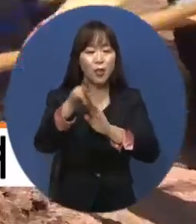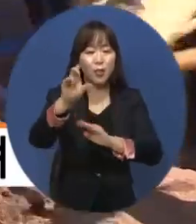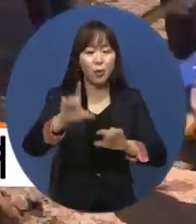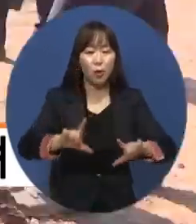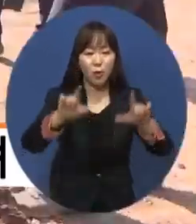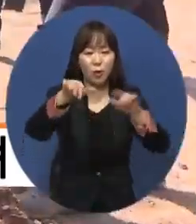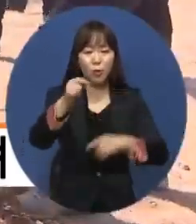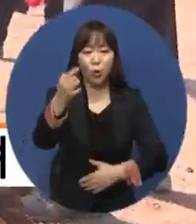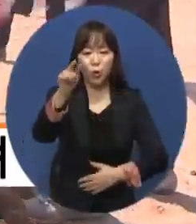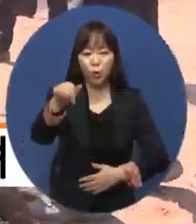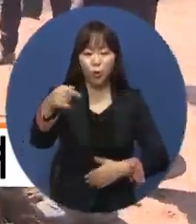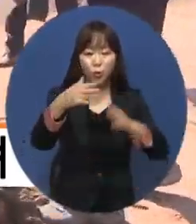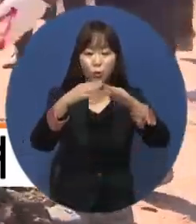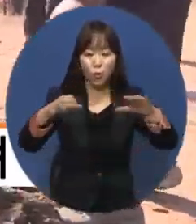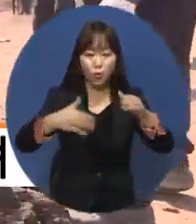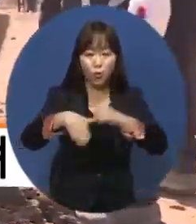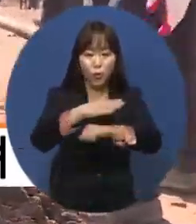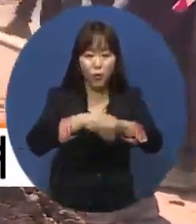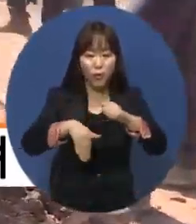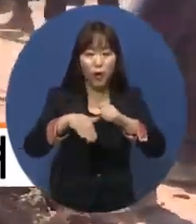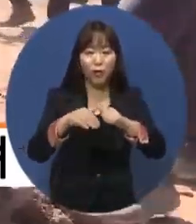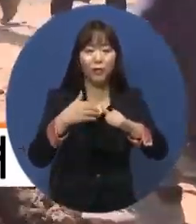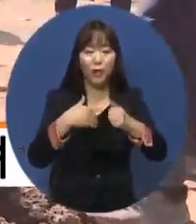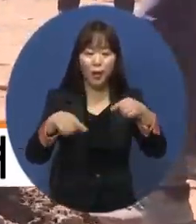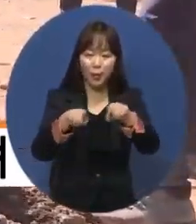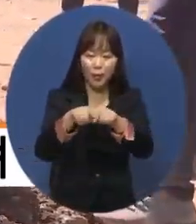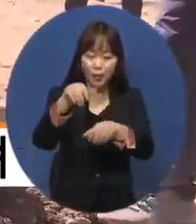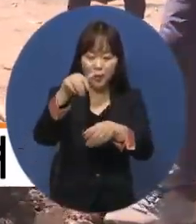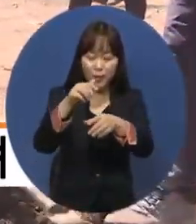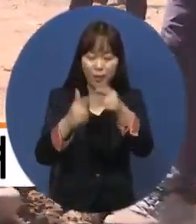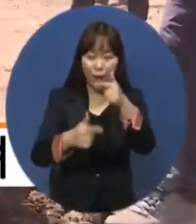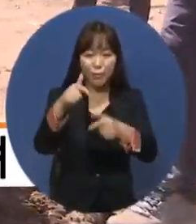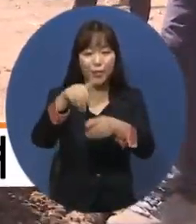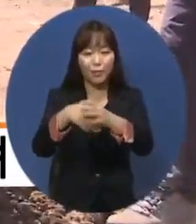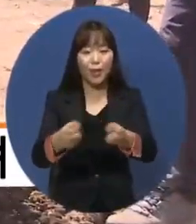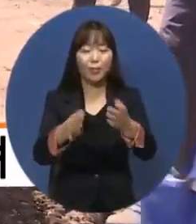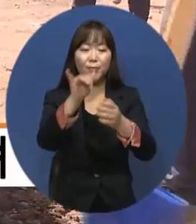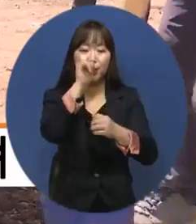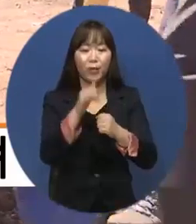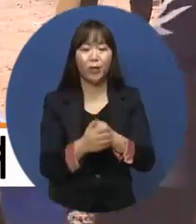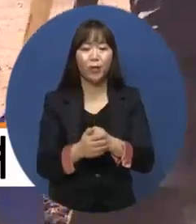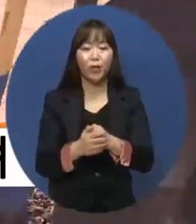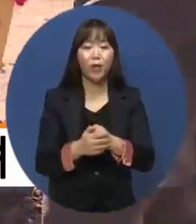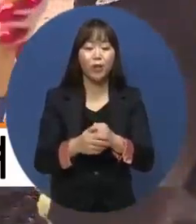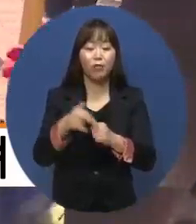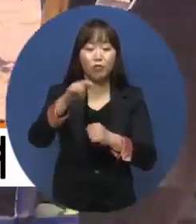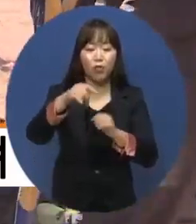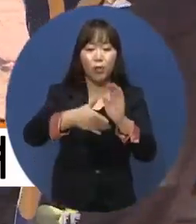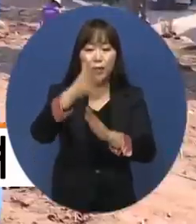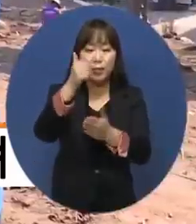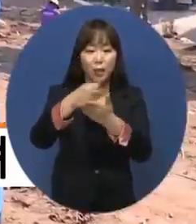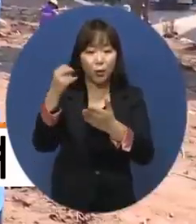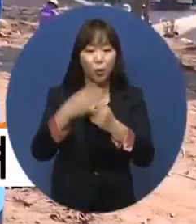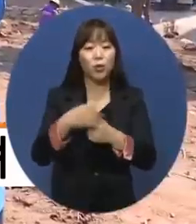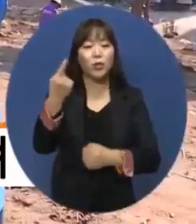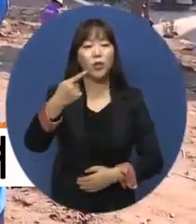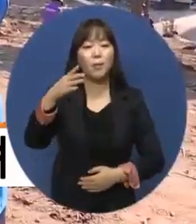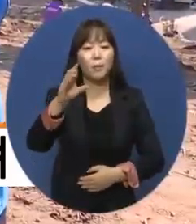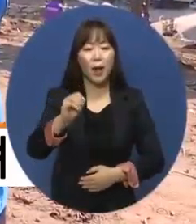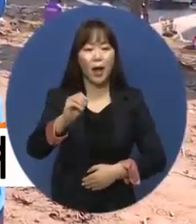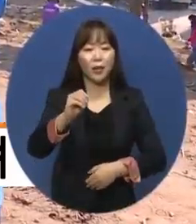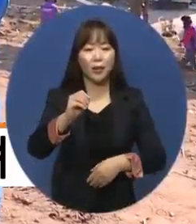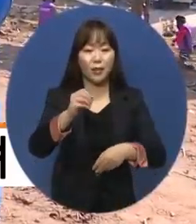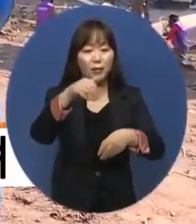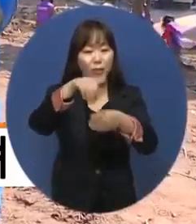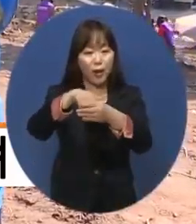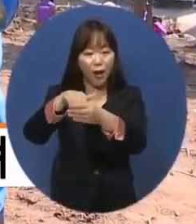조국 똥 일원에서 반려 나무 심기 행사를 가졌습니다 이번 행사는 허석 순천 시장을 비롯해 1000만 그루 나무 심기